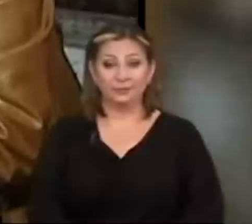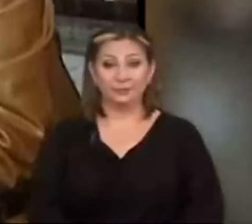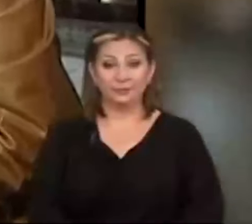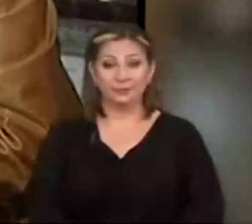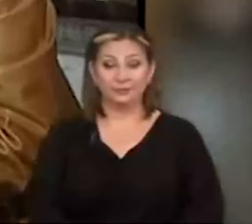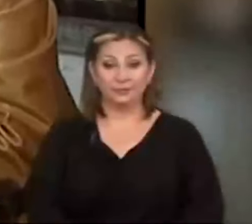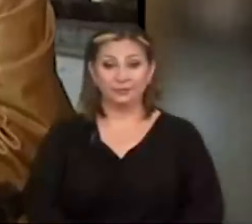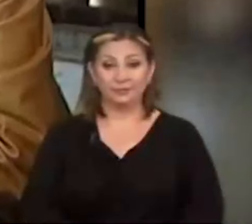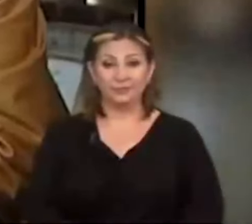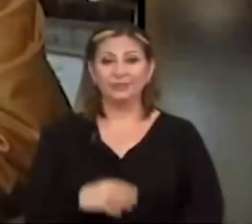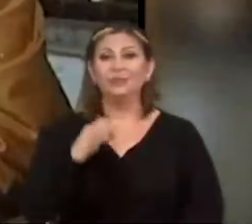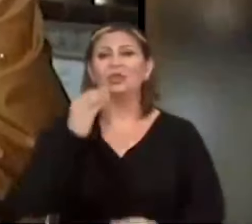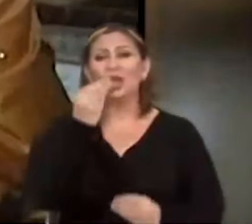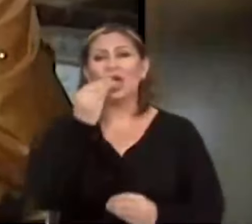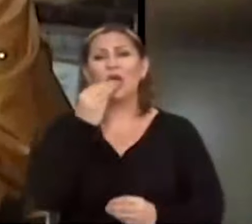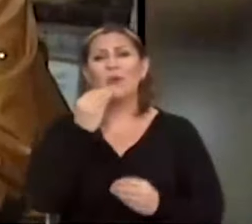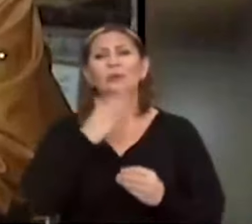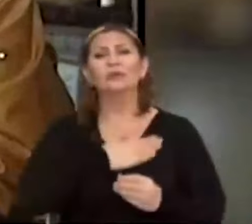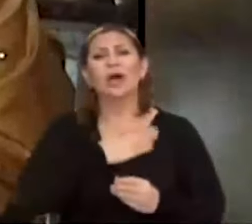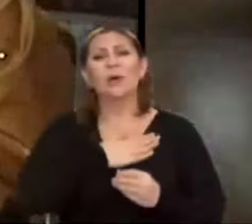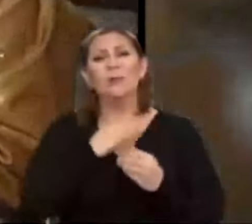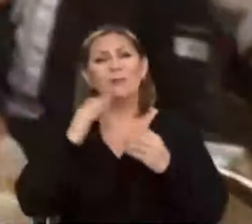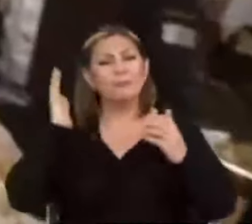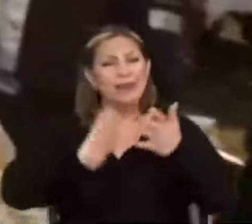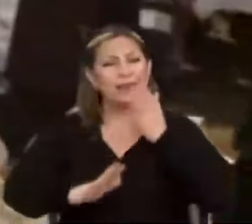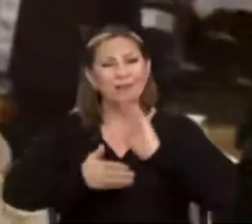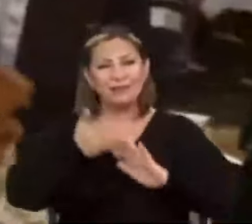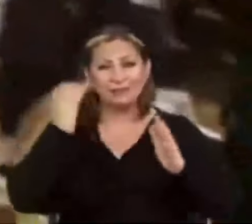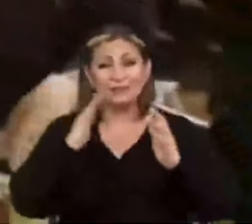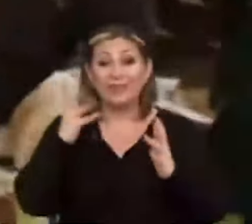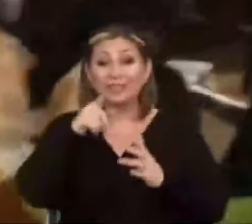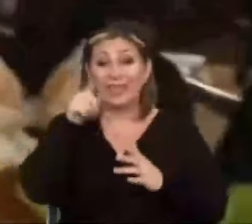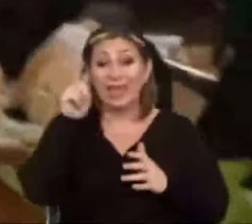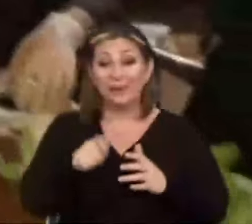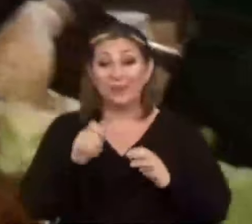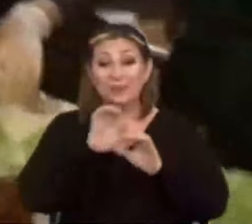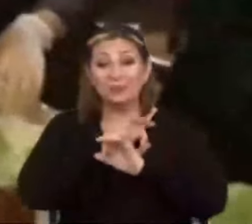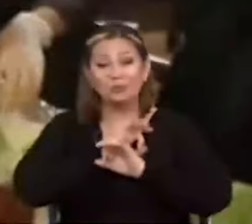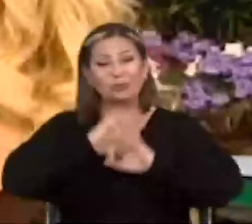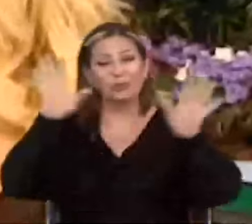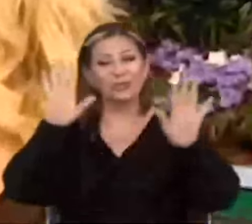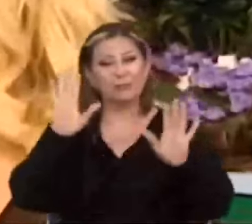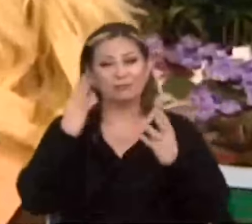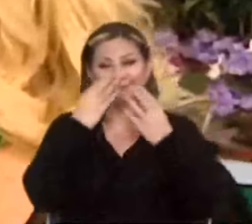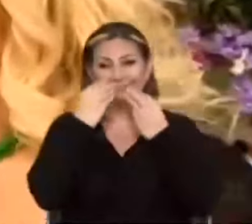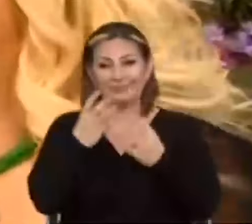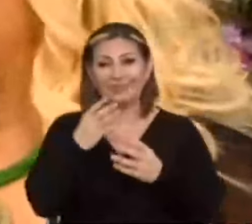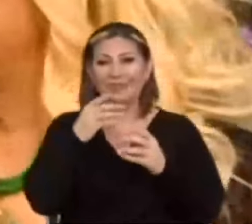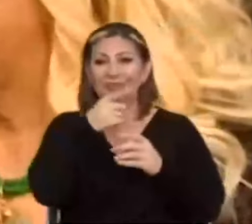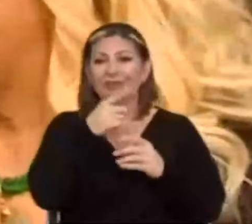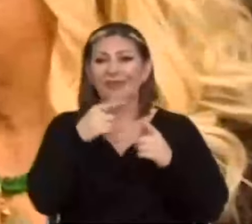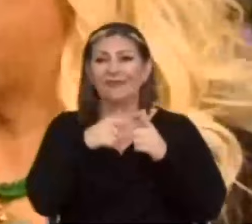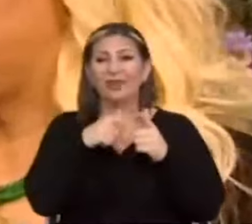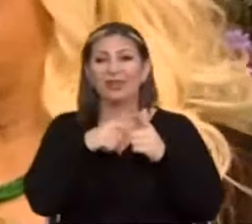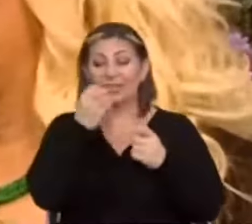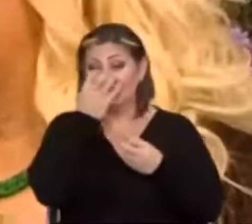Diyor bak. Hiç. Sağ ol pehlivanım. Koyabilirsin. Veya sana yaptığı muhteşem jestlerden. Safiyan Faik Bey dedi